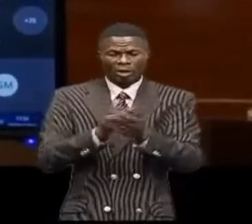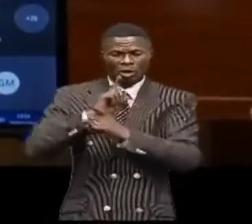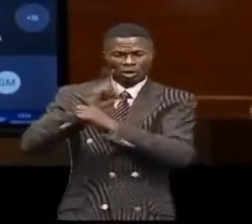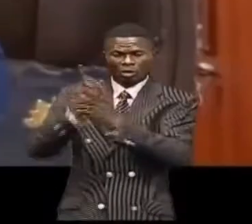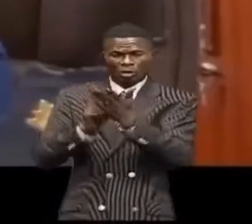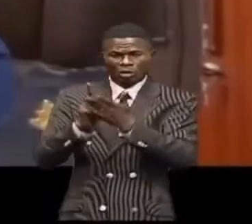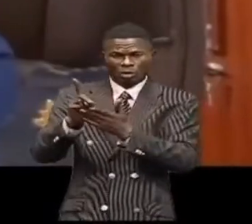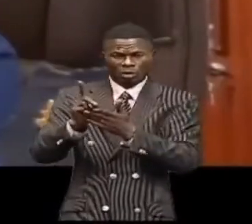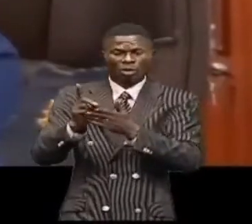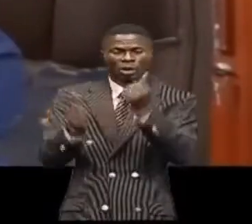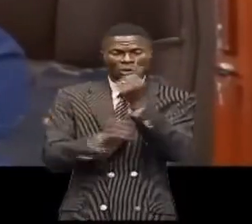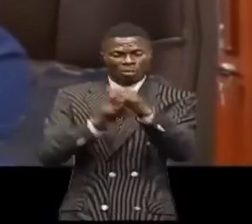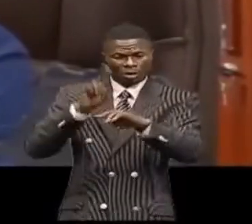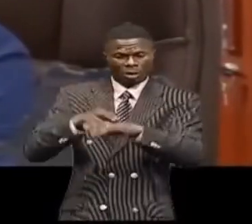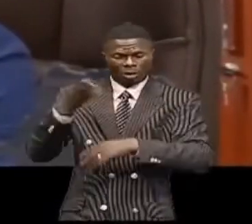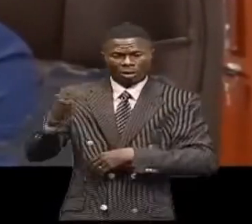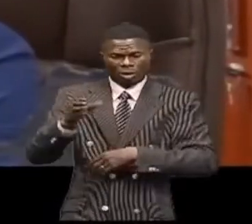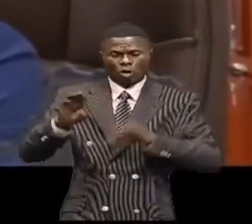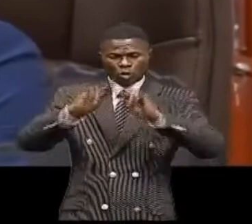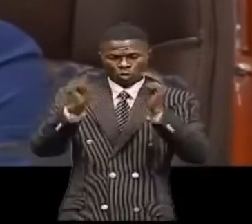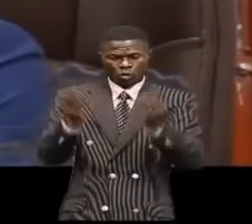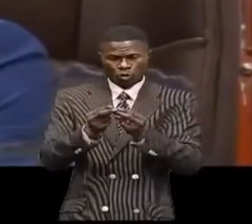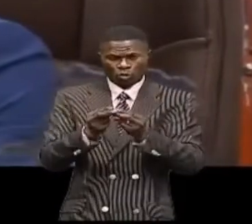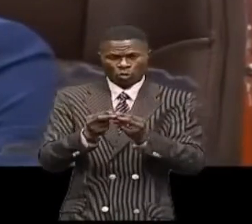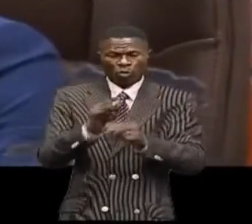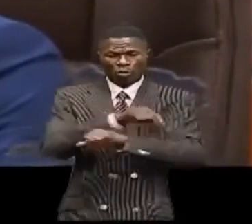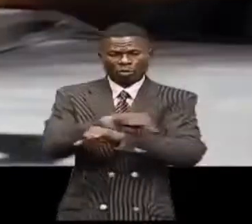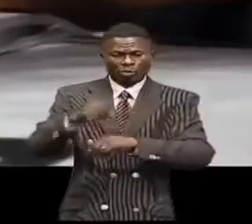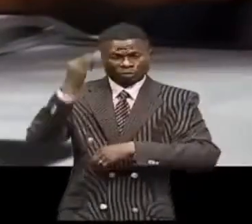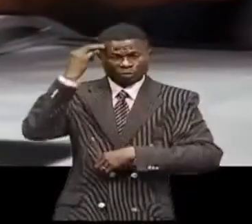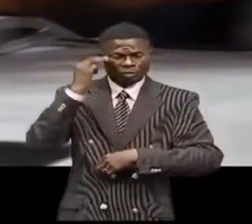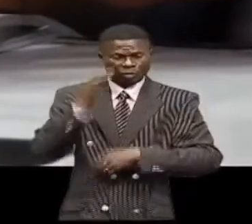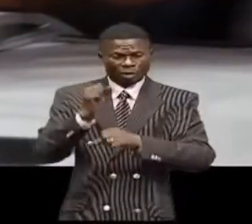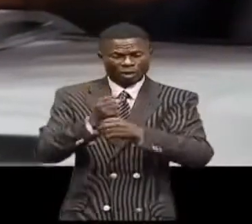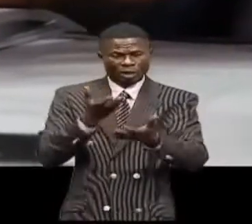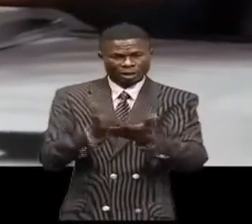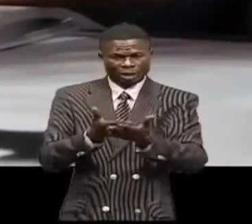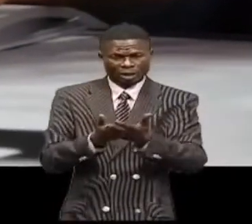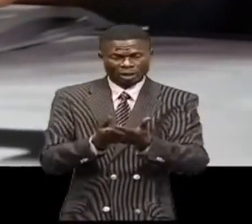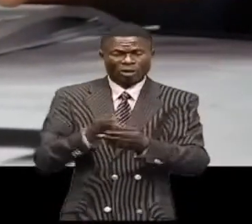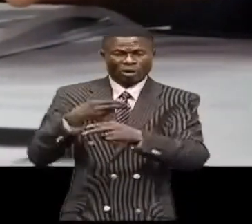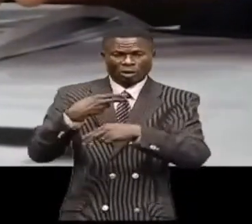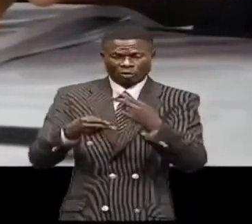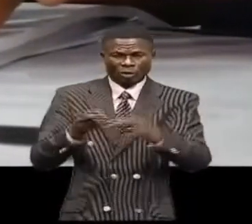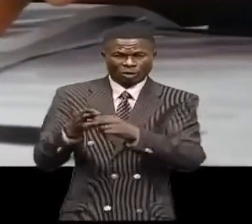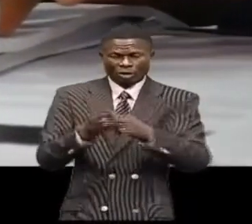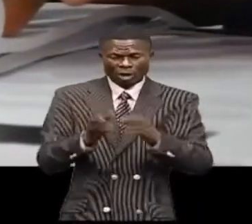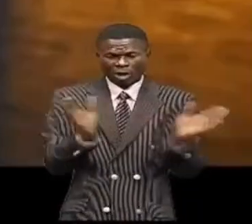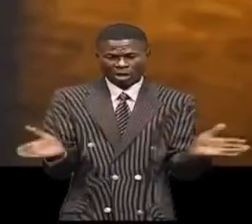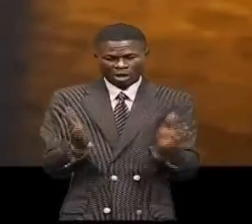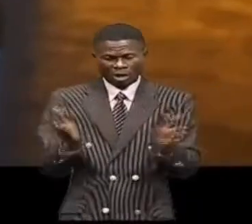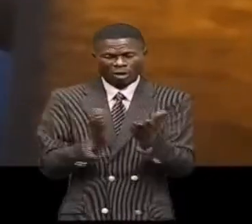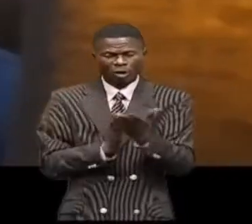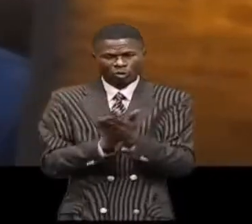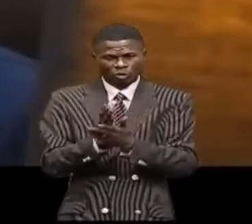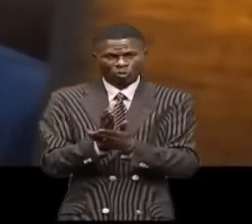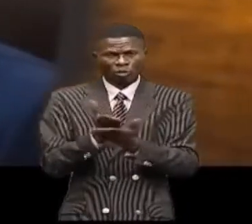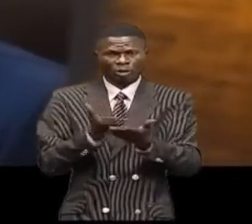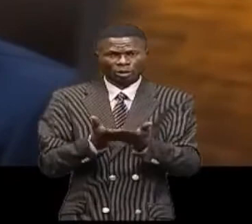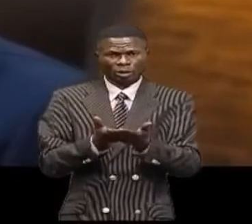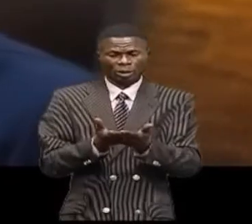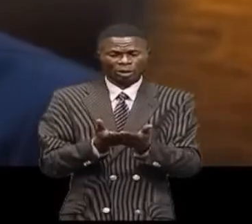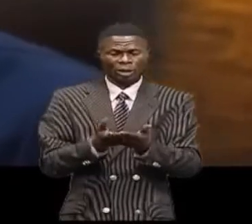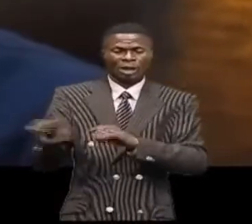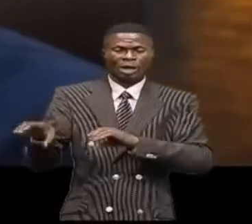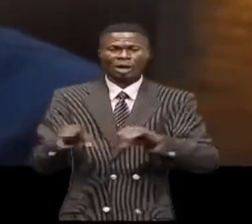droits des occupants, une commission interministérielle a été mise en place pour assurer un encadrement étroit. Dans la